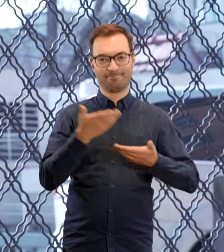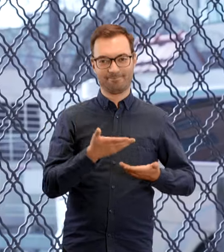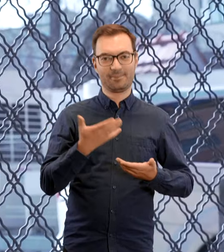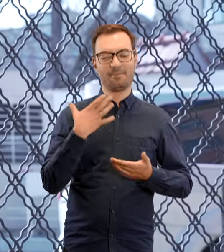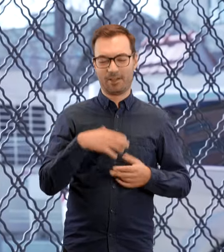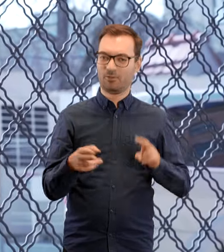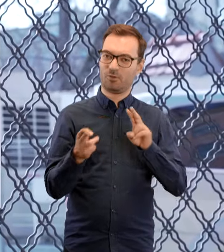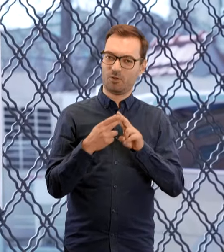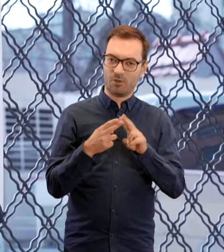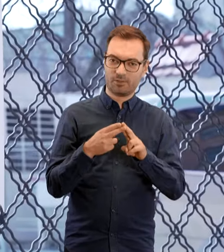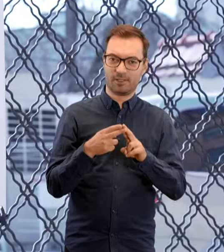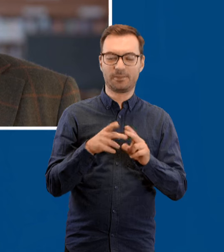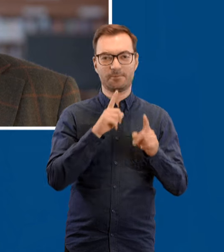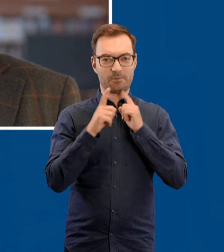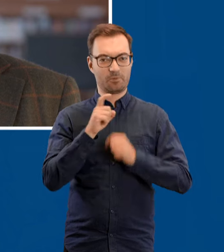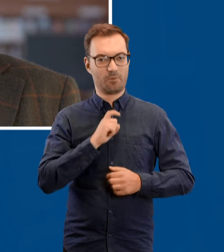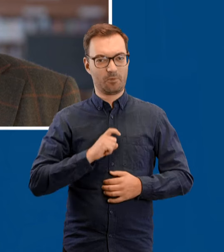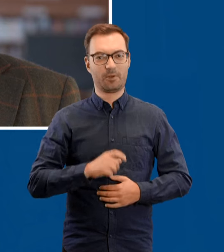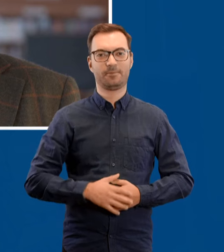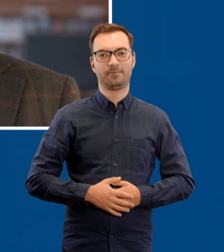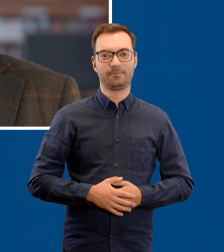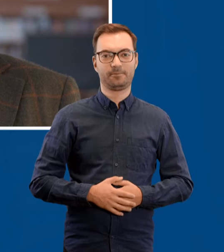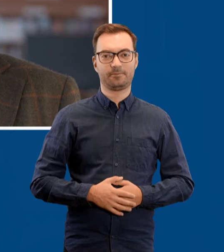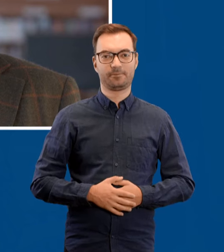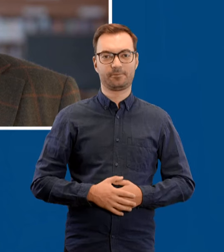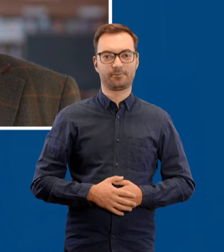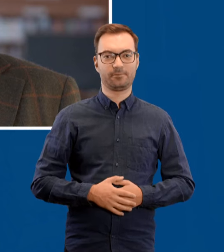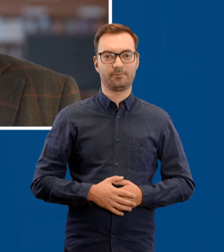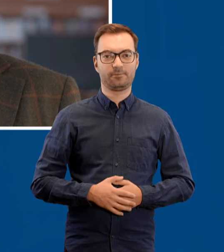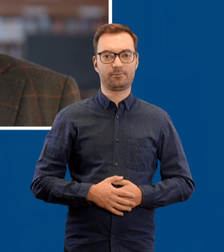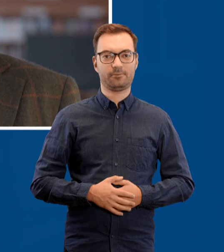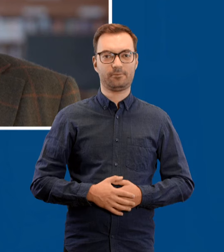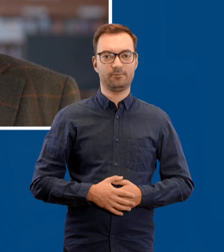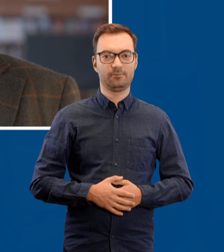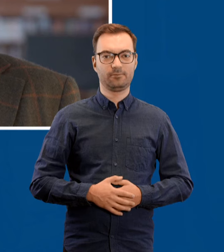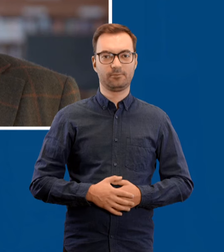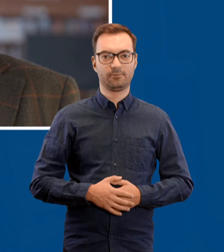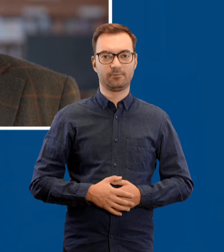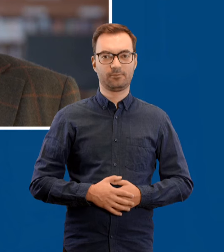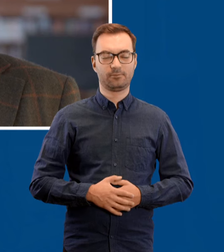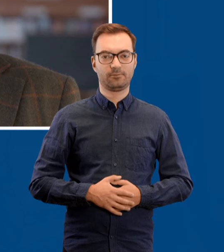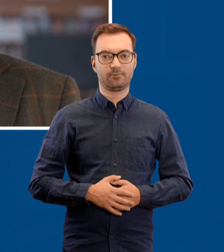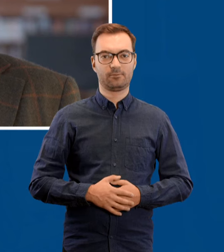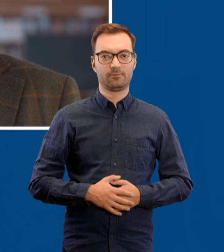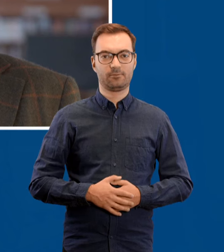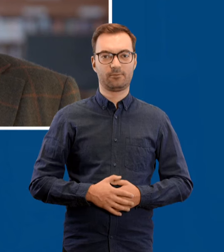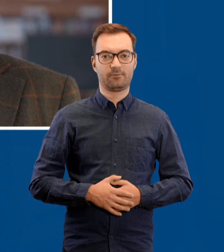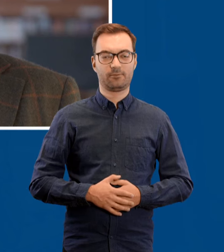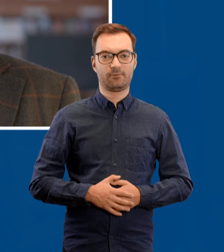do kontaktowania się z biurem. Mówi magister Paweł Jakubiec, dyrektor Biblioteki URK.